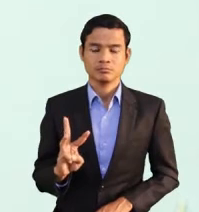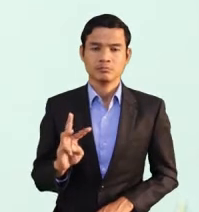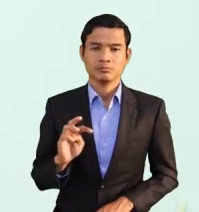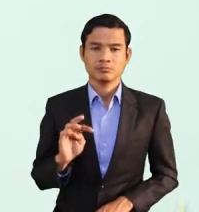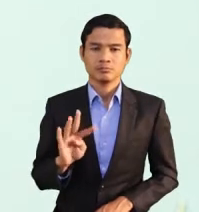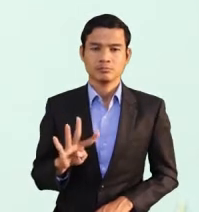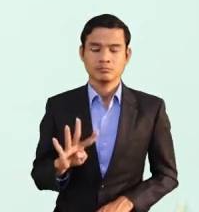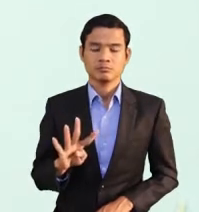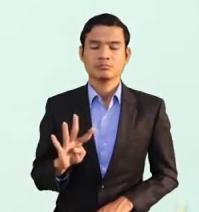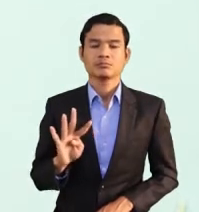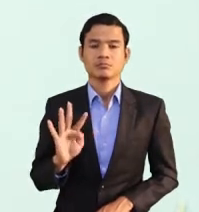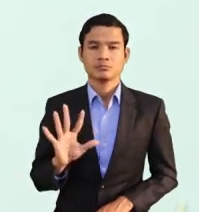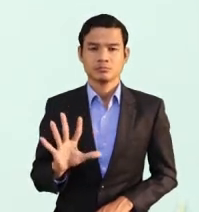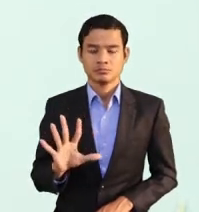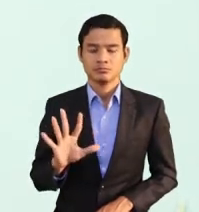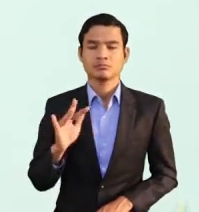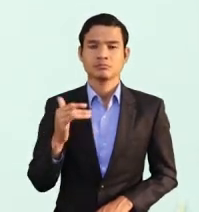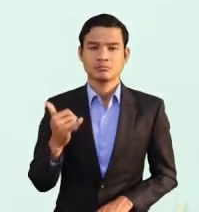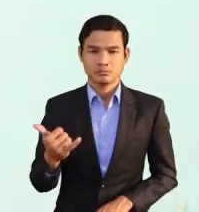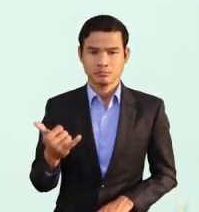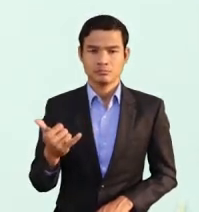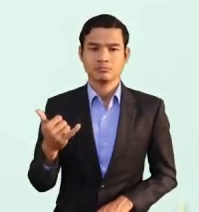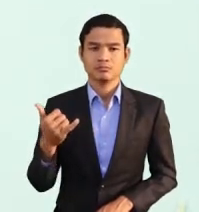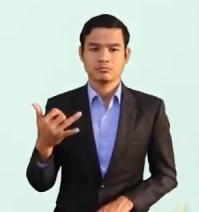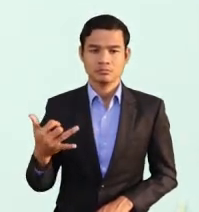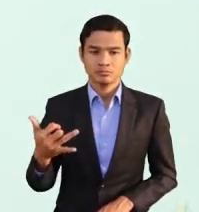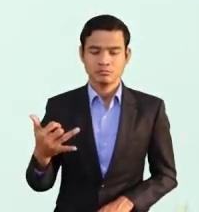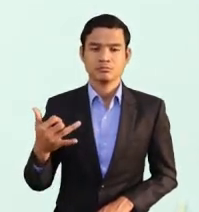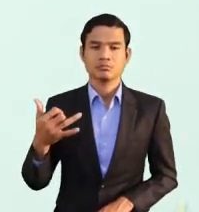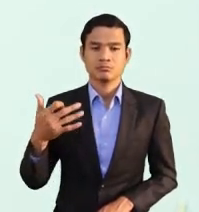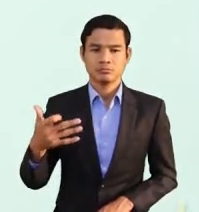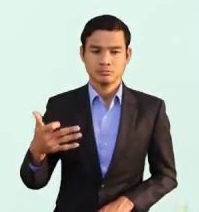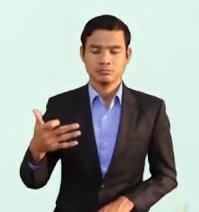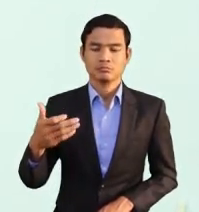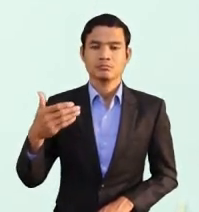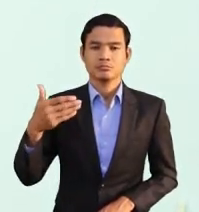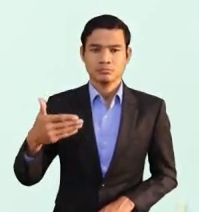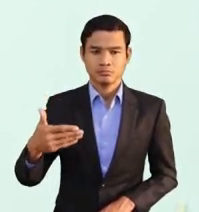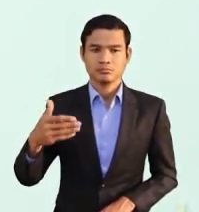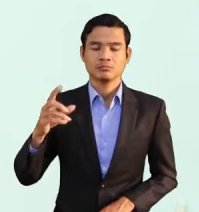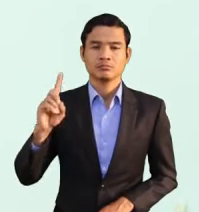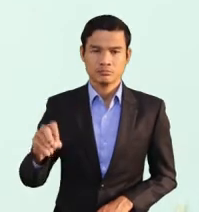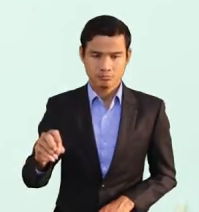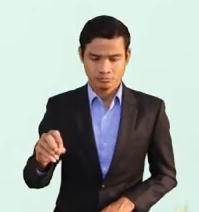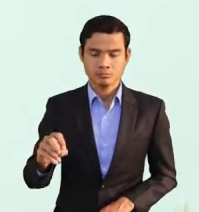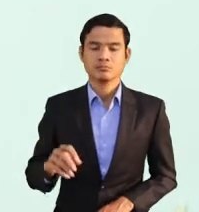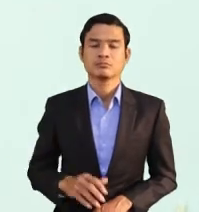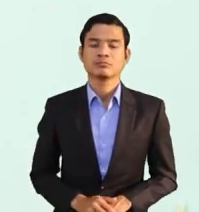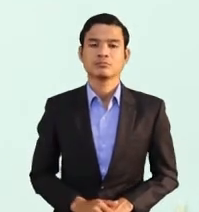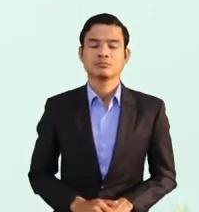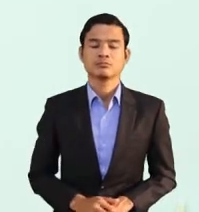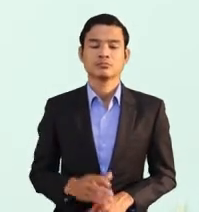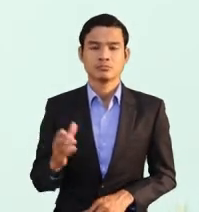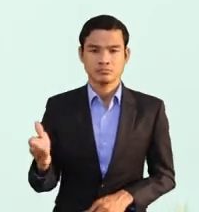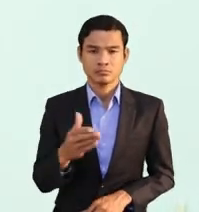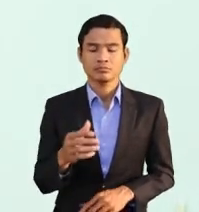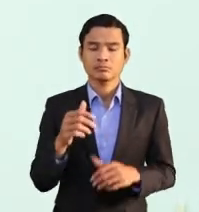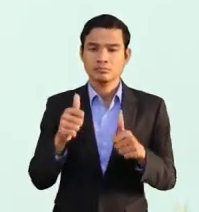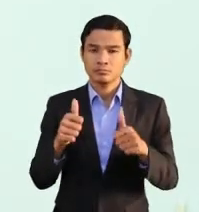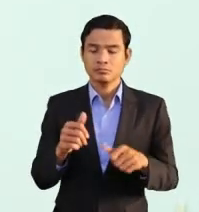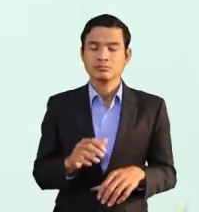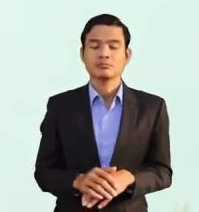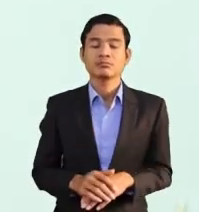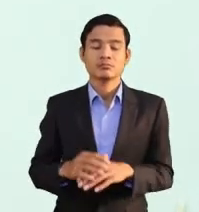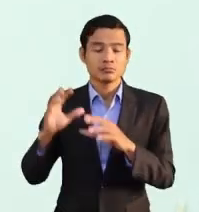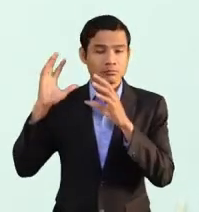bấy bún trăm trăm mùi trăm bí trăm bấy bùm bún đọc chá là ồn chẳng